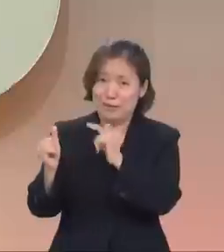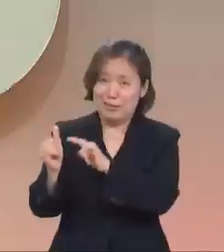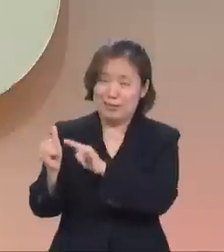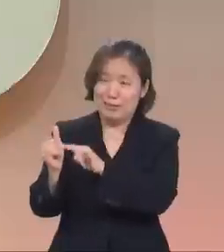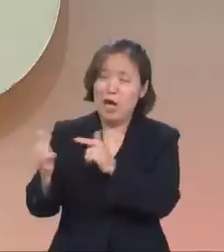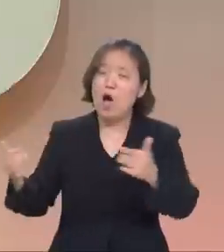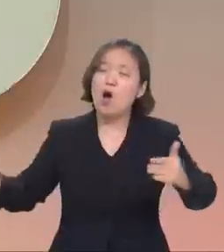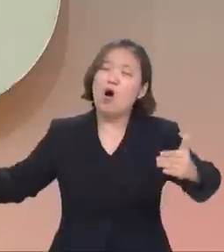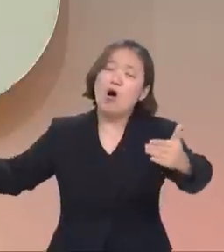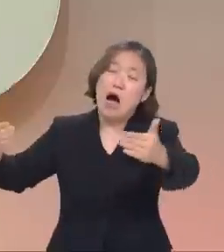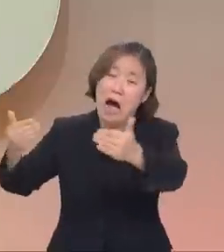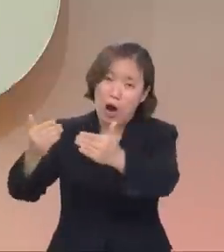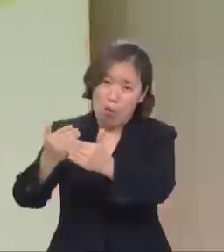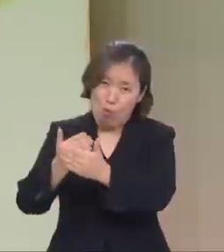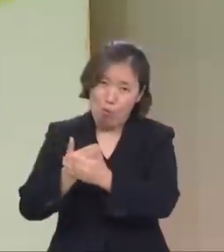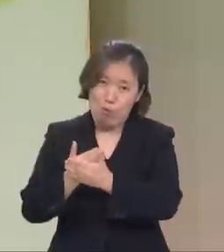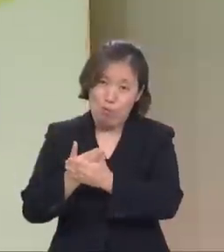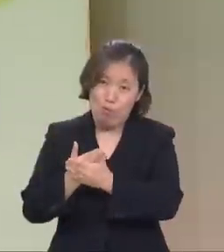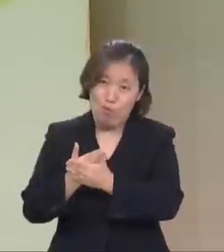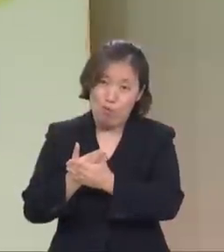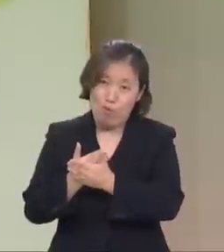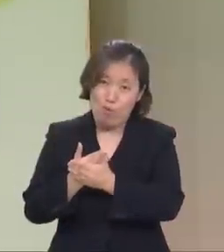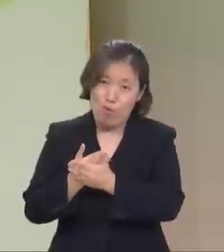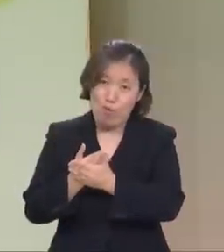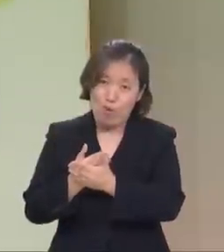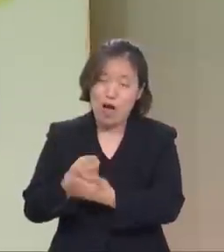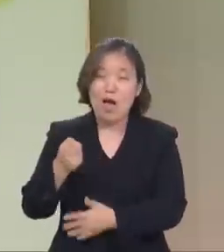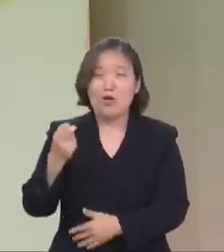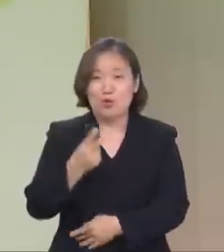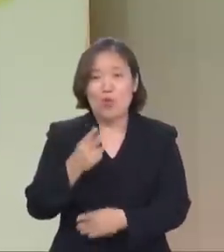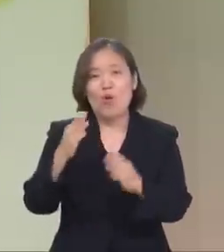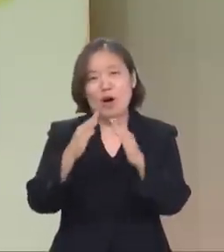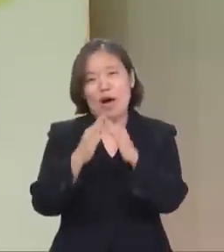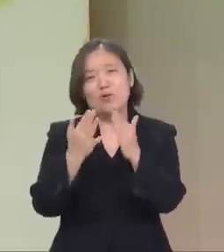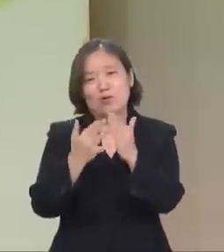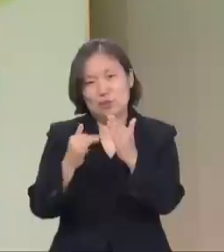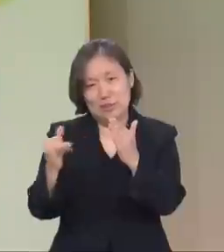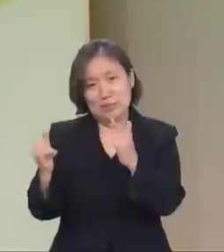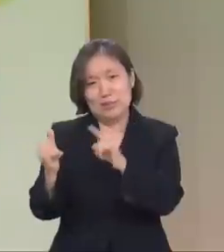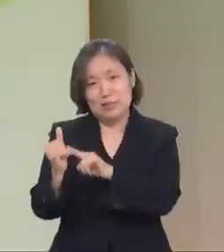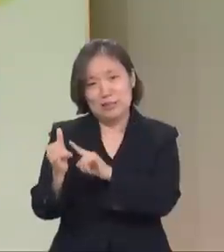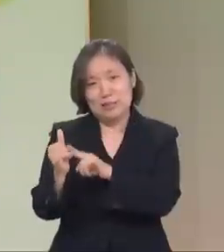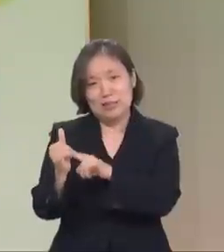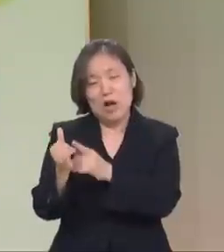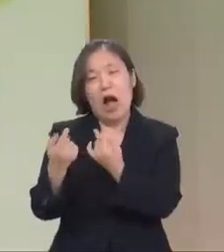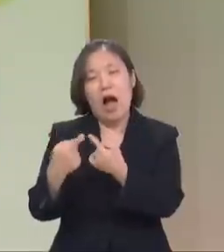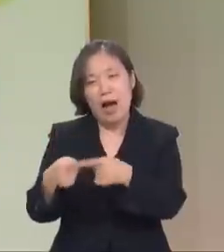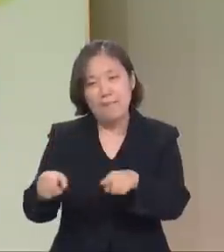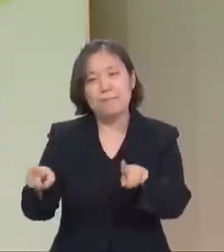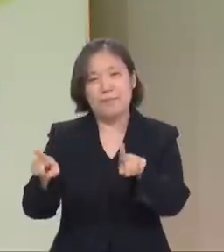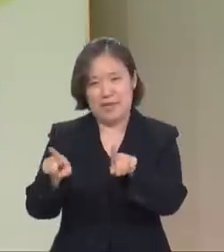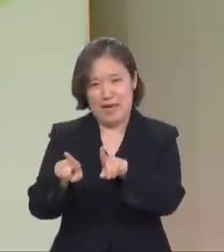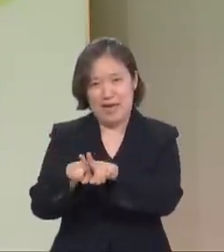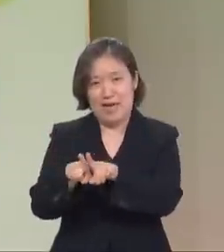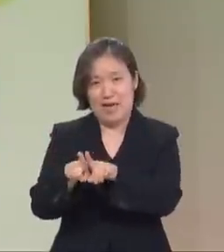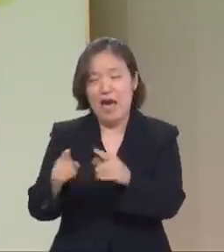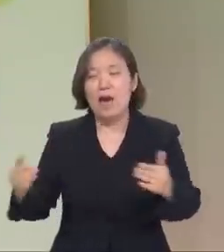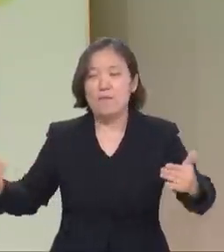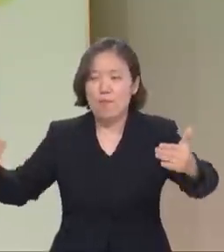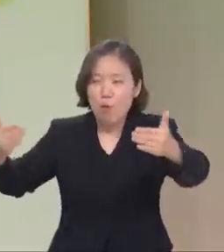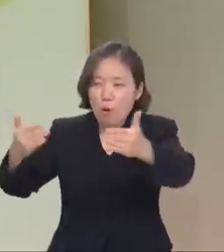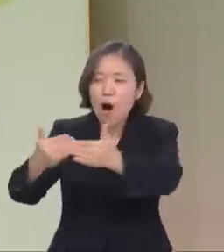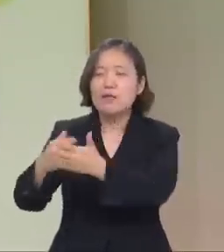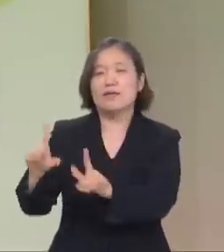포용할 수 있고 그 가족들과 함께 그 가족들을 껴안을 수 있는 그런 마음의 변화가